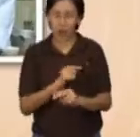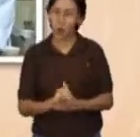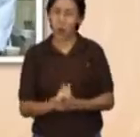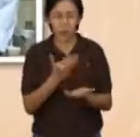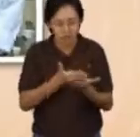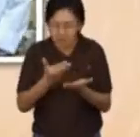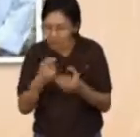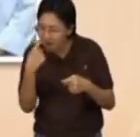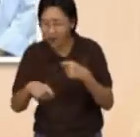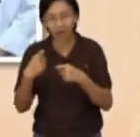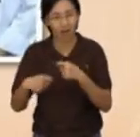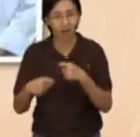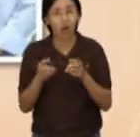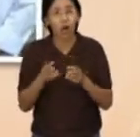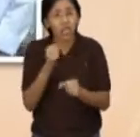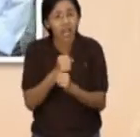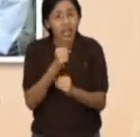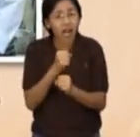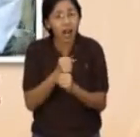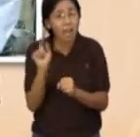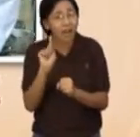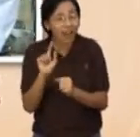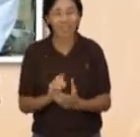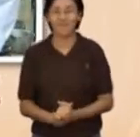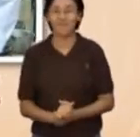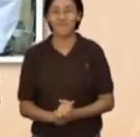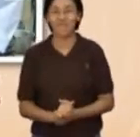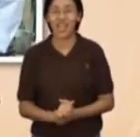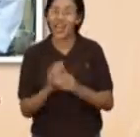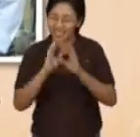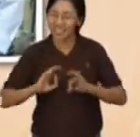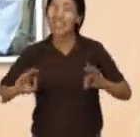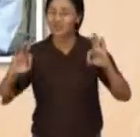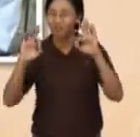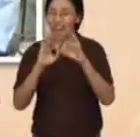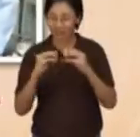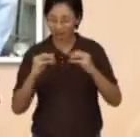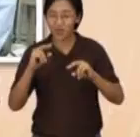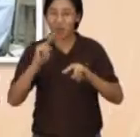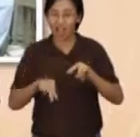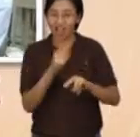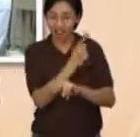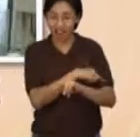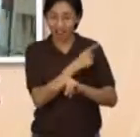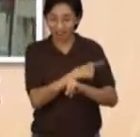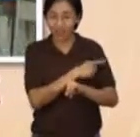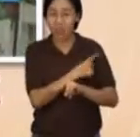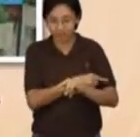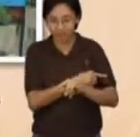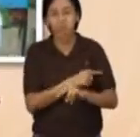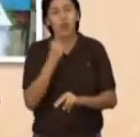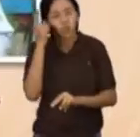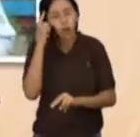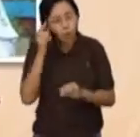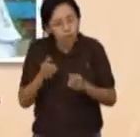เคล็ดลับในการทำแกงจืดลูกลอกชามนี้ล่ะคะอาจารย ์ก็เคล็ดลับอยู่ที่ทำลูกลอกนะครับว่าคนจะรู้จัก